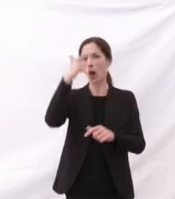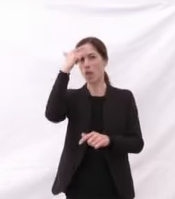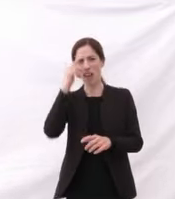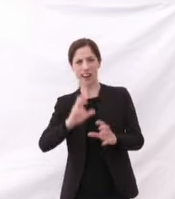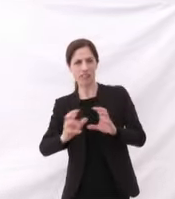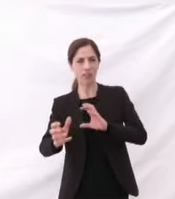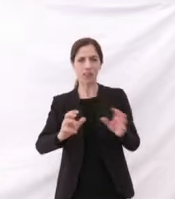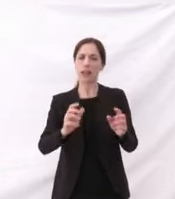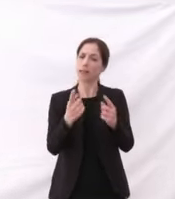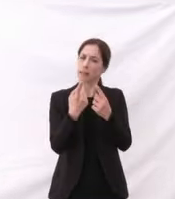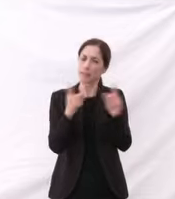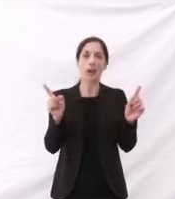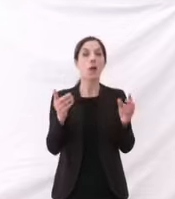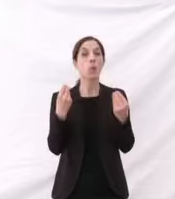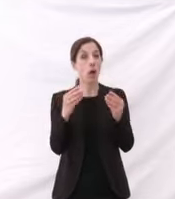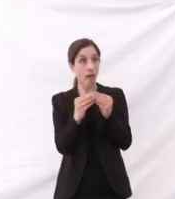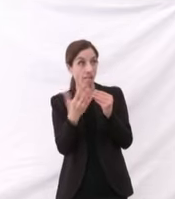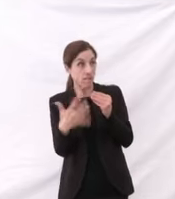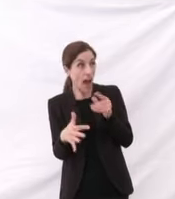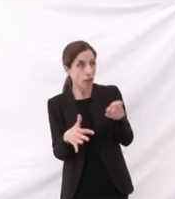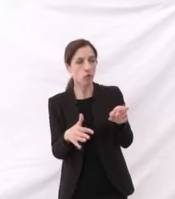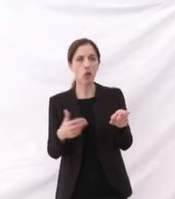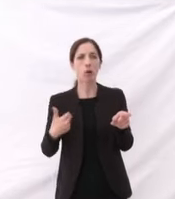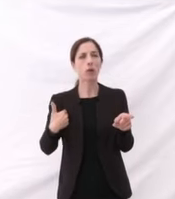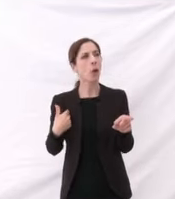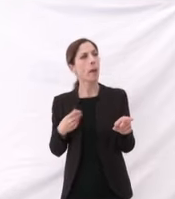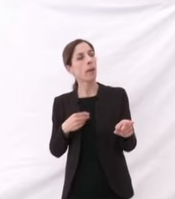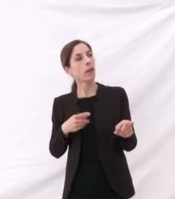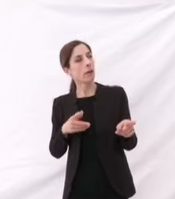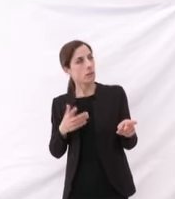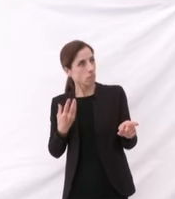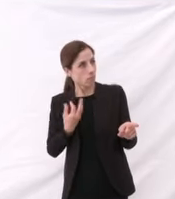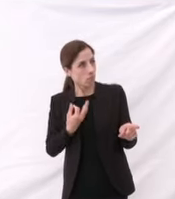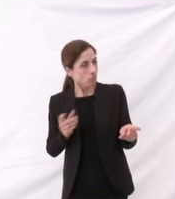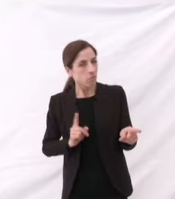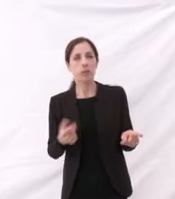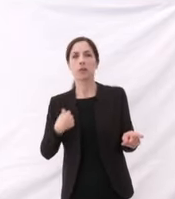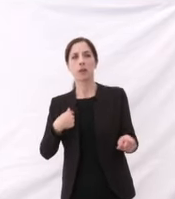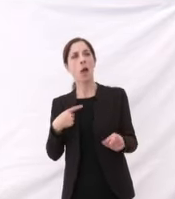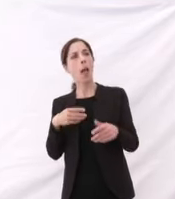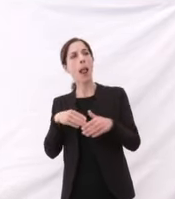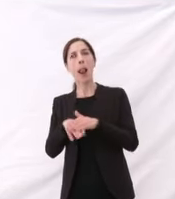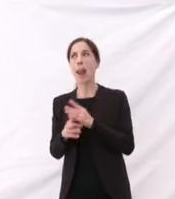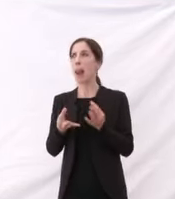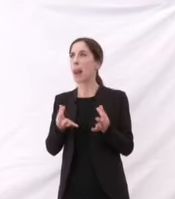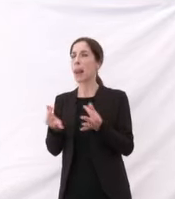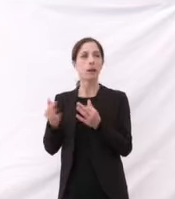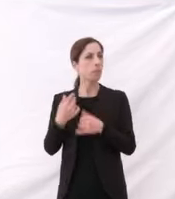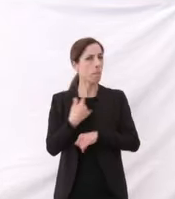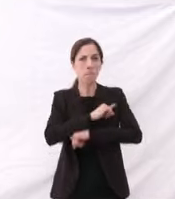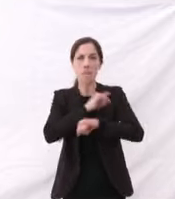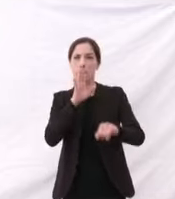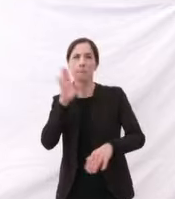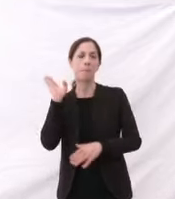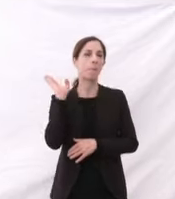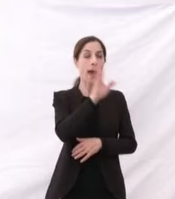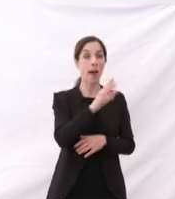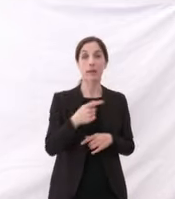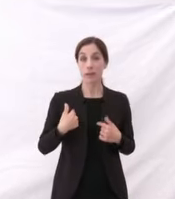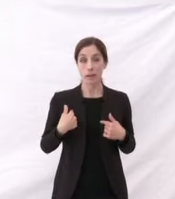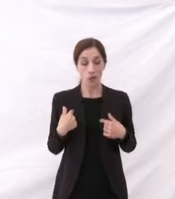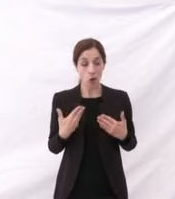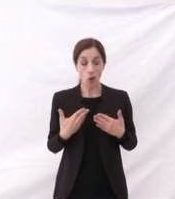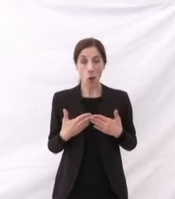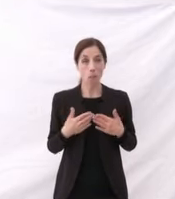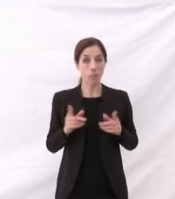quello che dovevano fare, non abbiamo mai mandato a dire. Non ce lo possiamo permettere, non